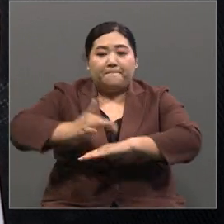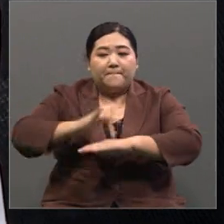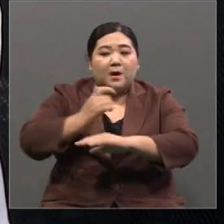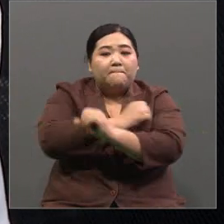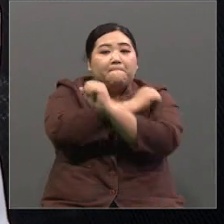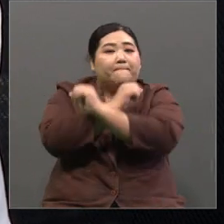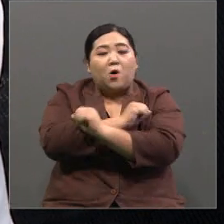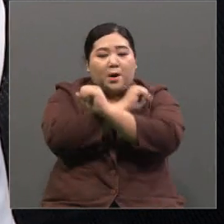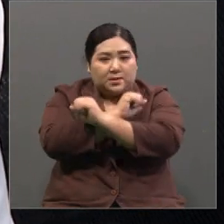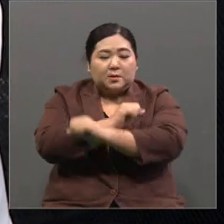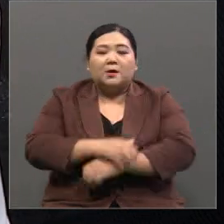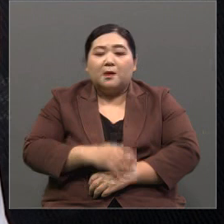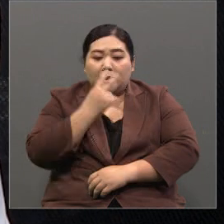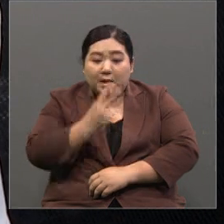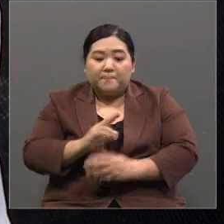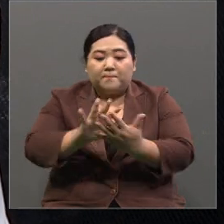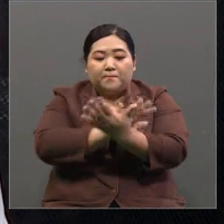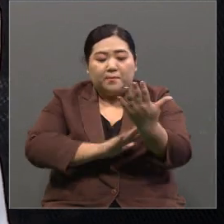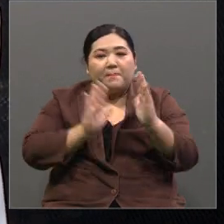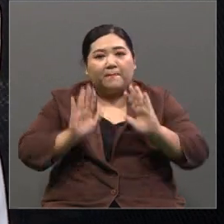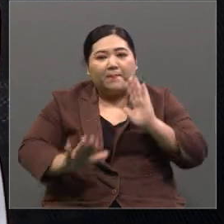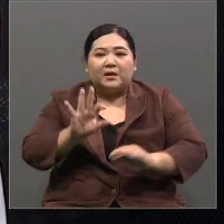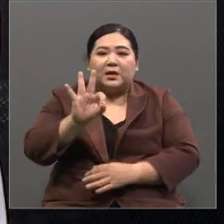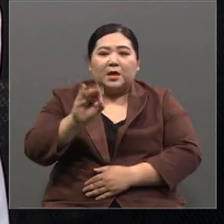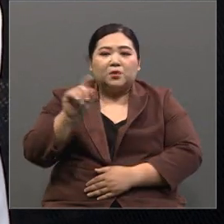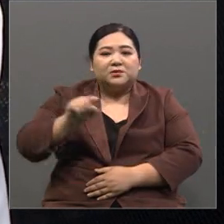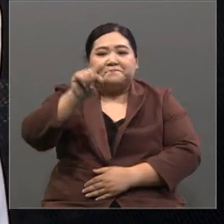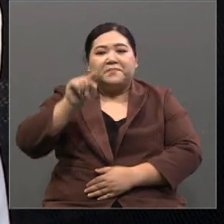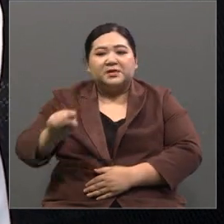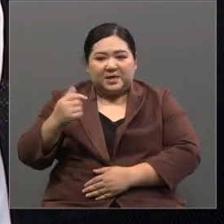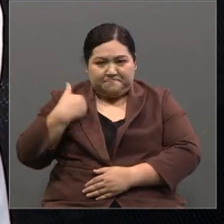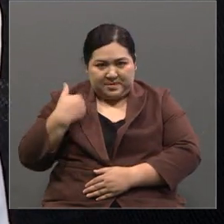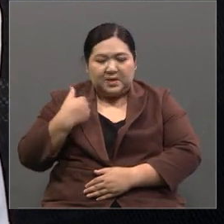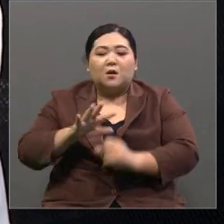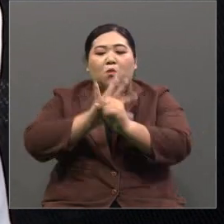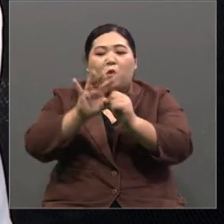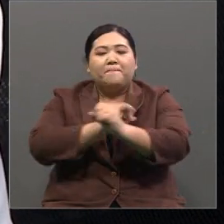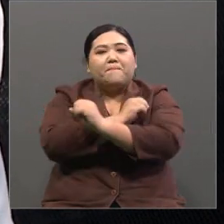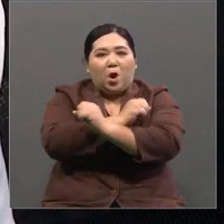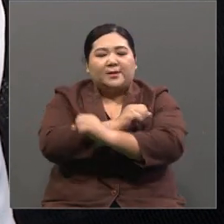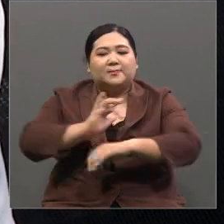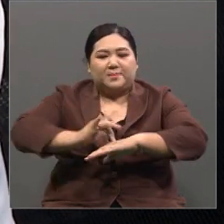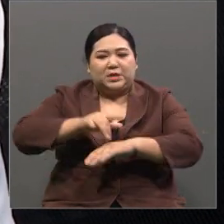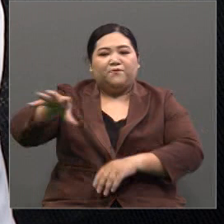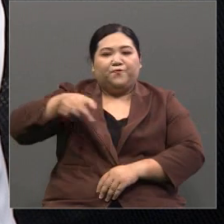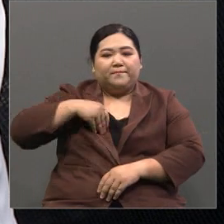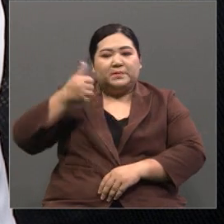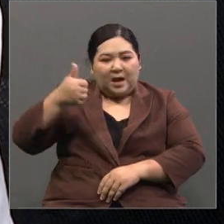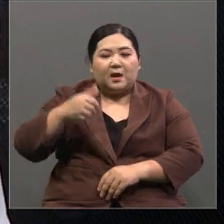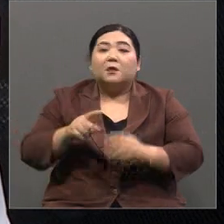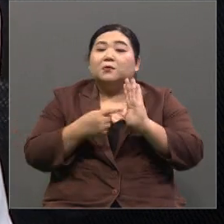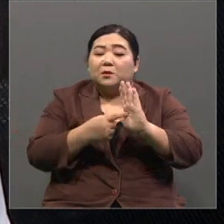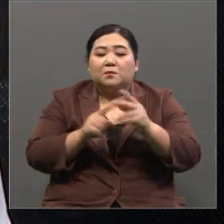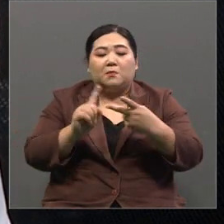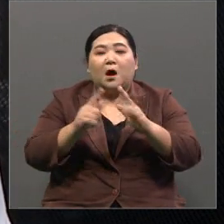กรมควบคุมโรคพบว่าประชากรมากกว่า90%มีภูมิกันต่อโควิด-19 ไม่ว่าจะจากการฉีดวัคซีนหรือว่